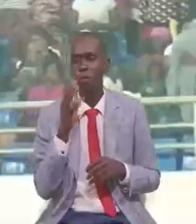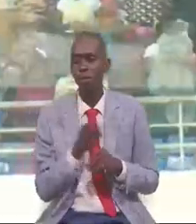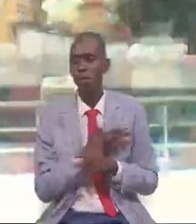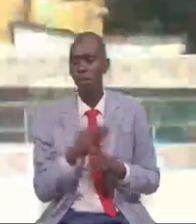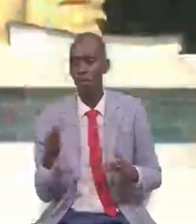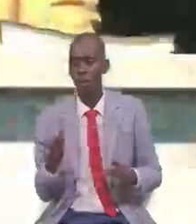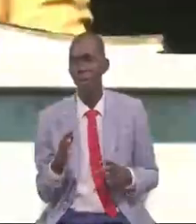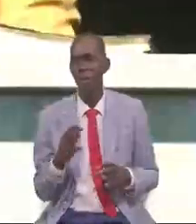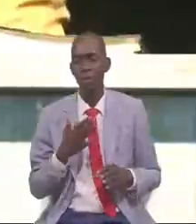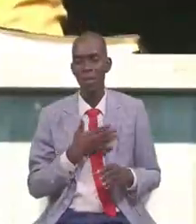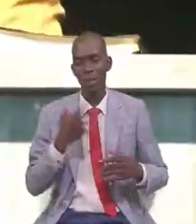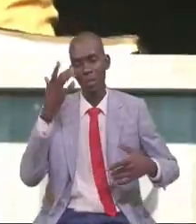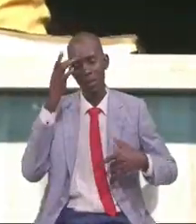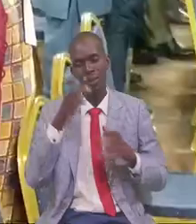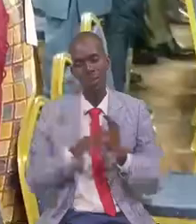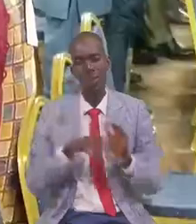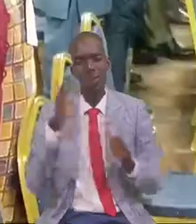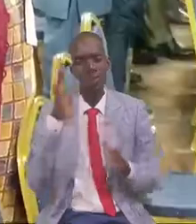Dis-le pour que nous puissions entendre.